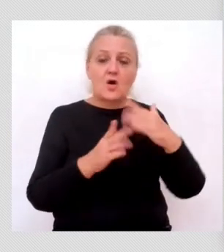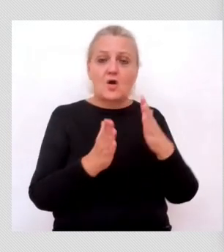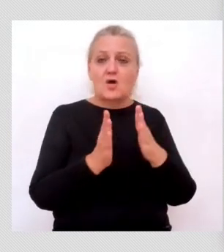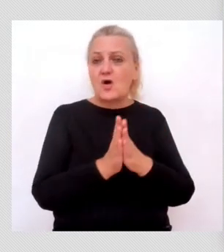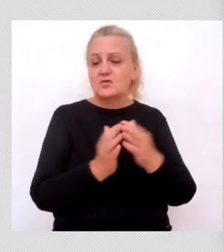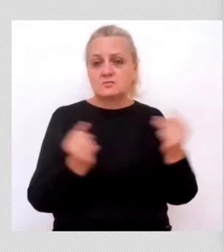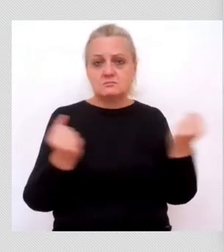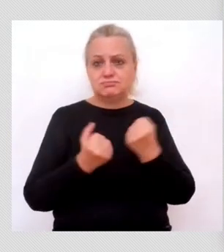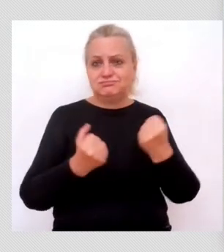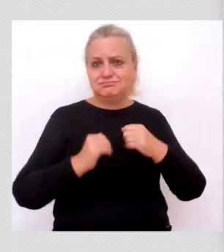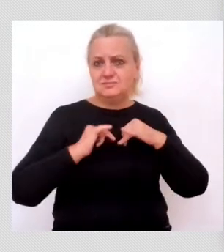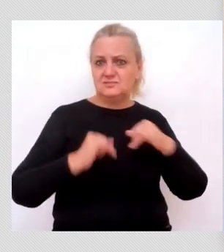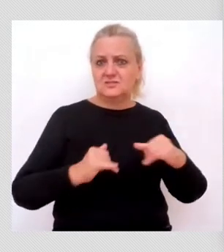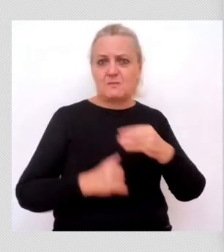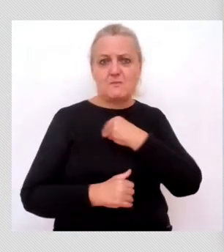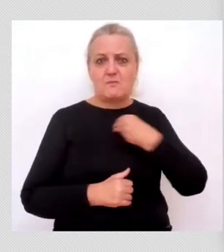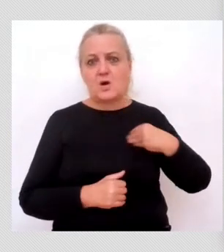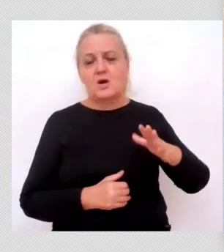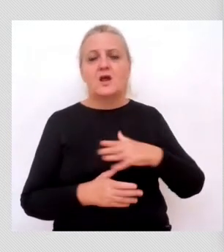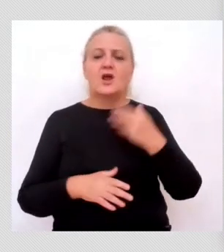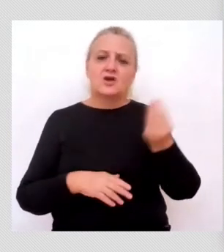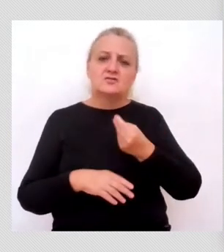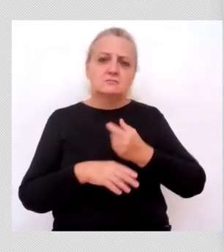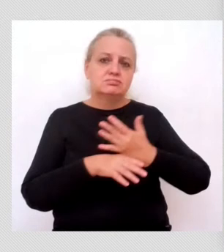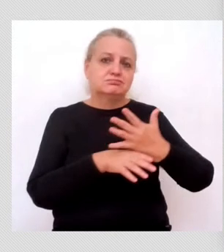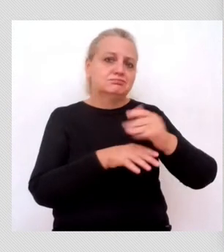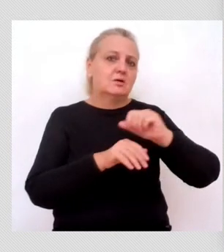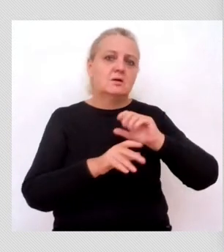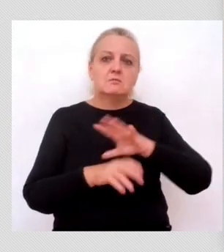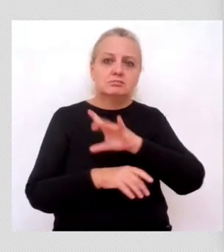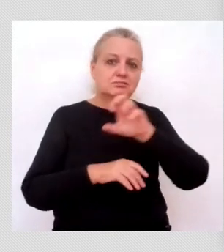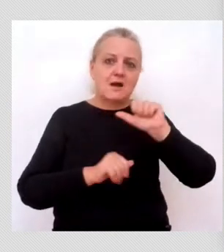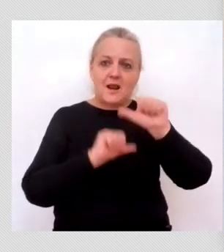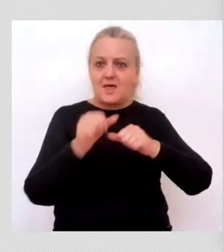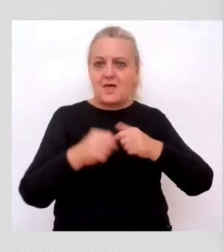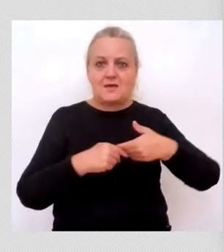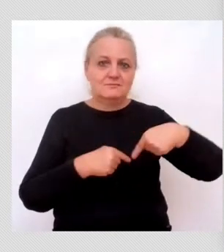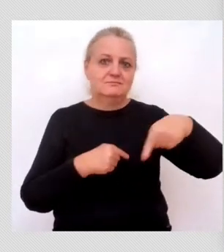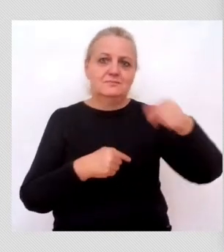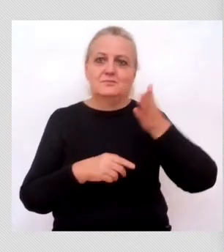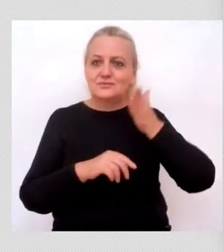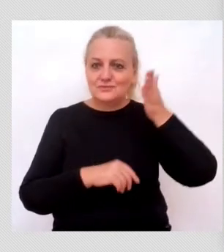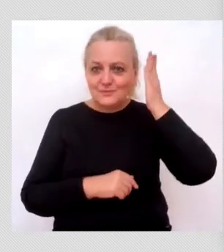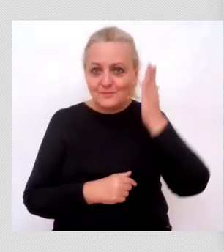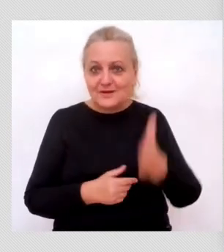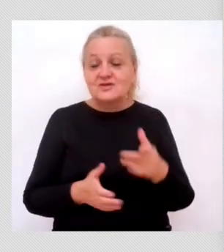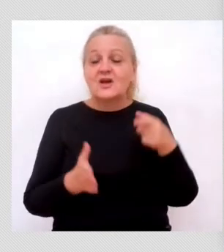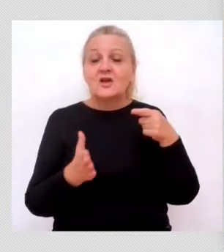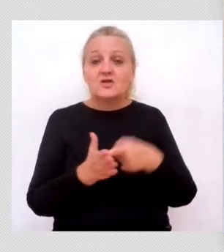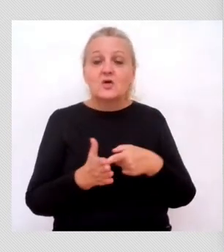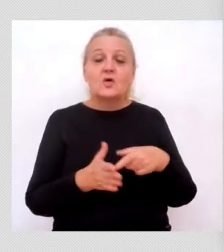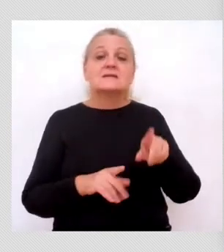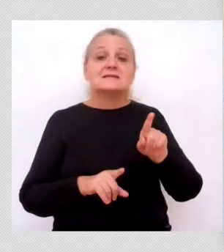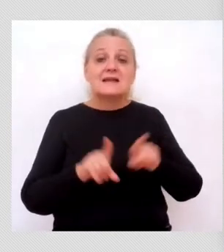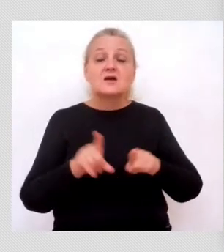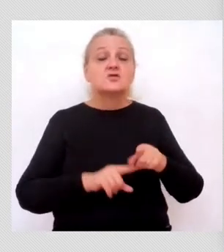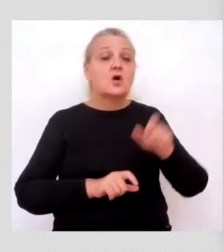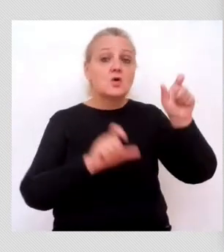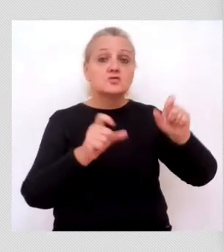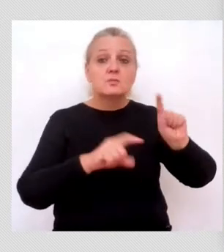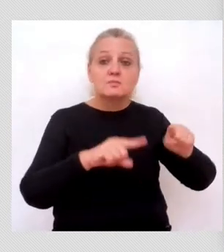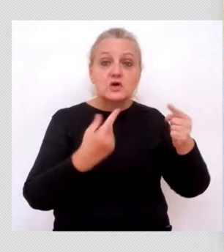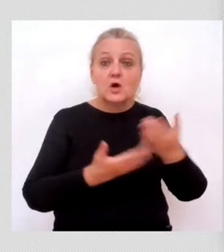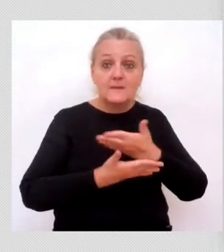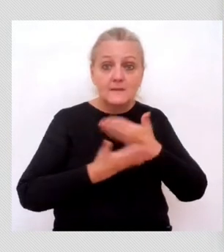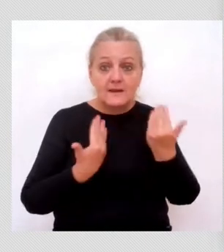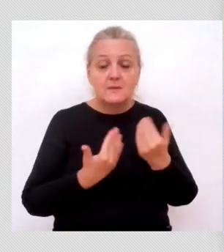potężny w Polsce i pewnie jeszcze tak będzie przez kilkadziesiąt, a może i kilkaset lat. W związku z tym to wychodzenie do tych nieprzekonanych, no to jest jedno